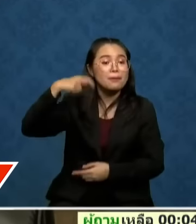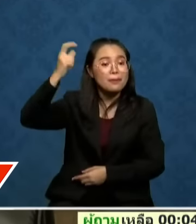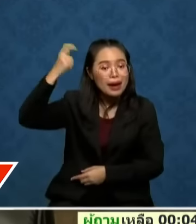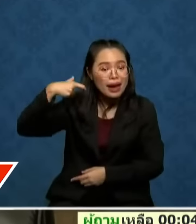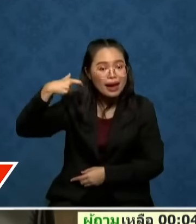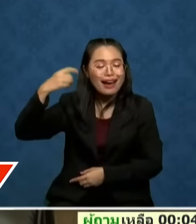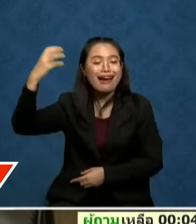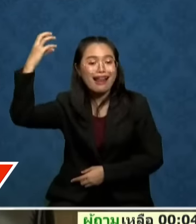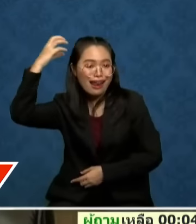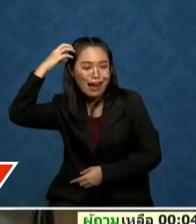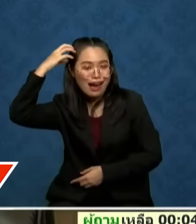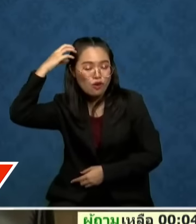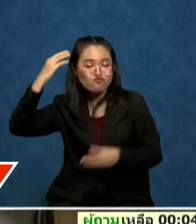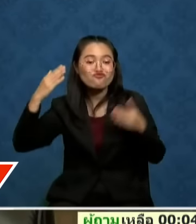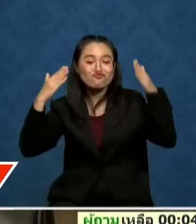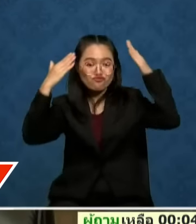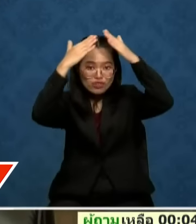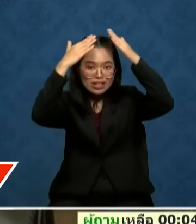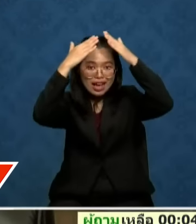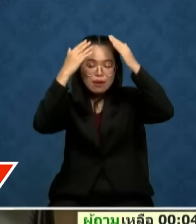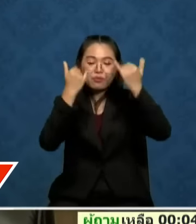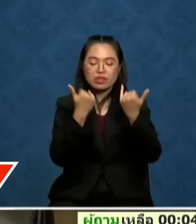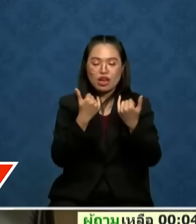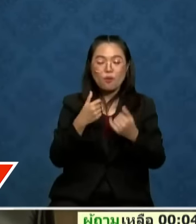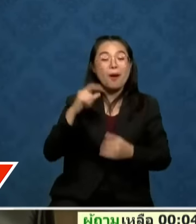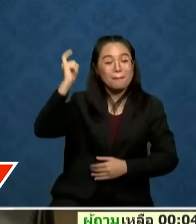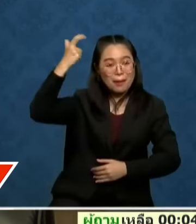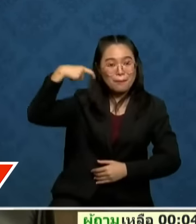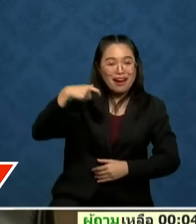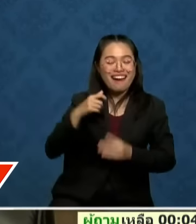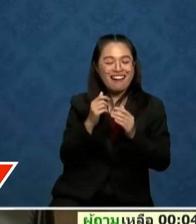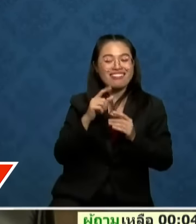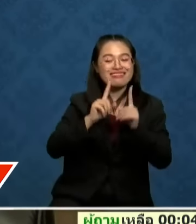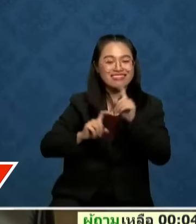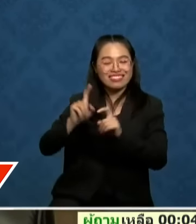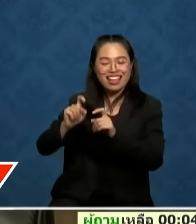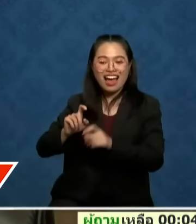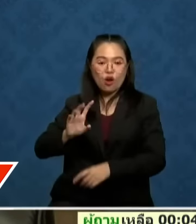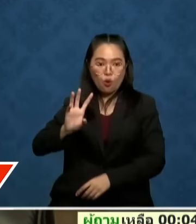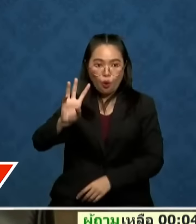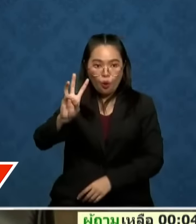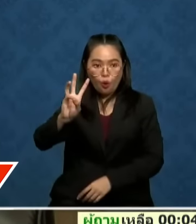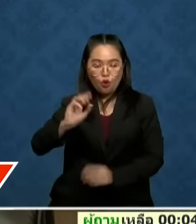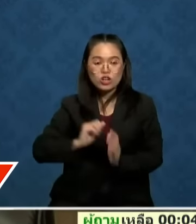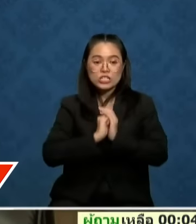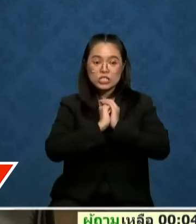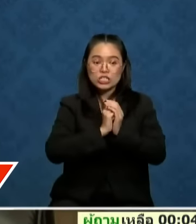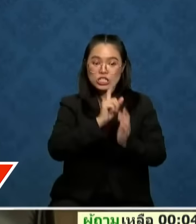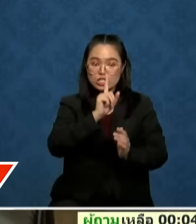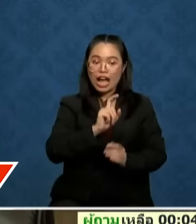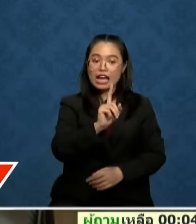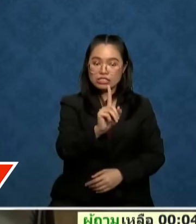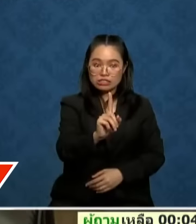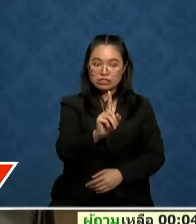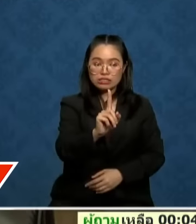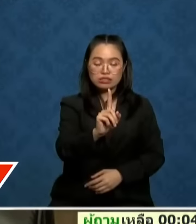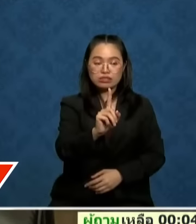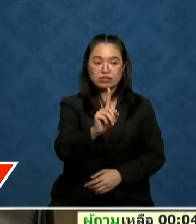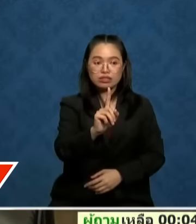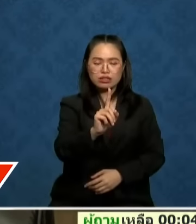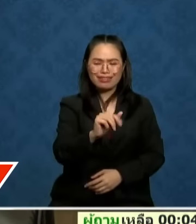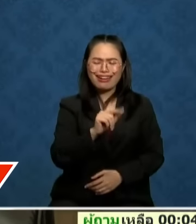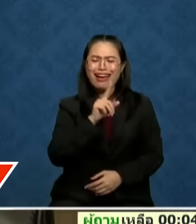ครับมีแรงงานเมียนมาเสียชีวิต6รายและมีคนจีนเสียชีวิต1รายคำถามคือค